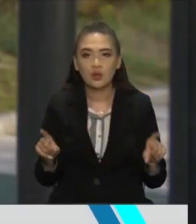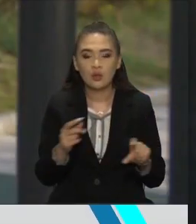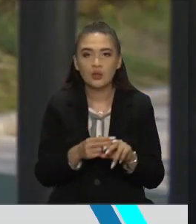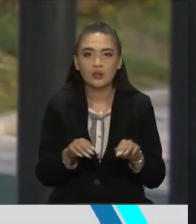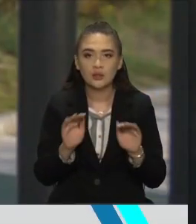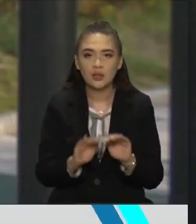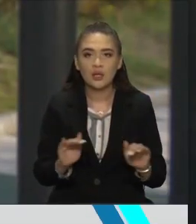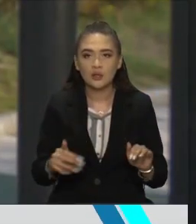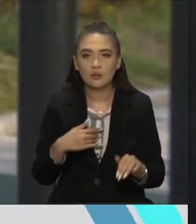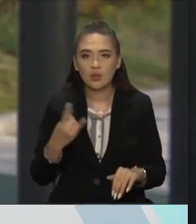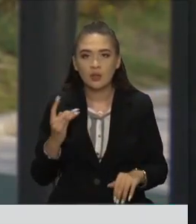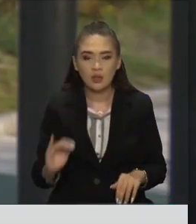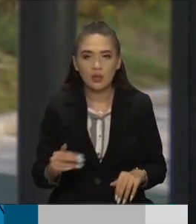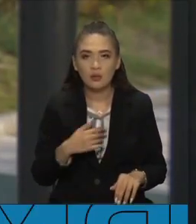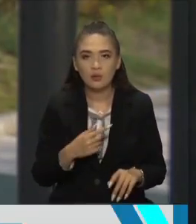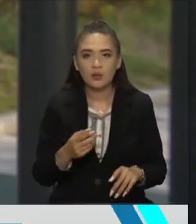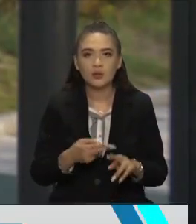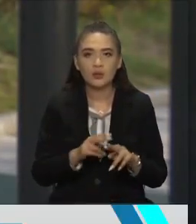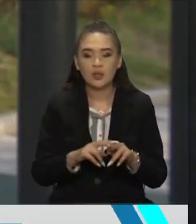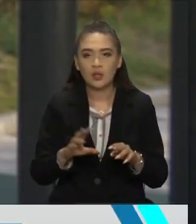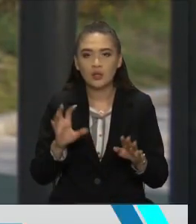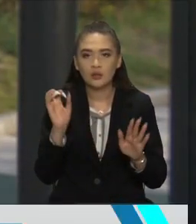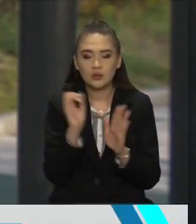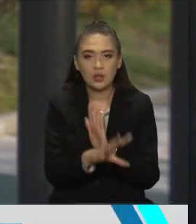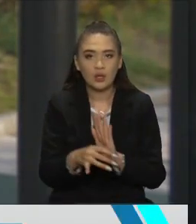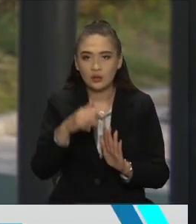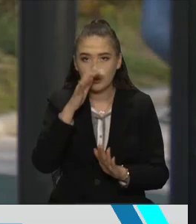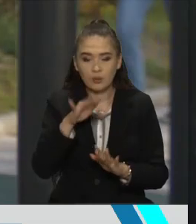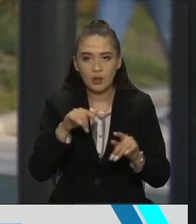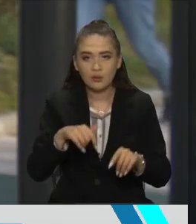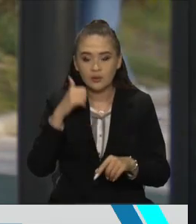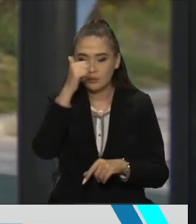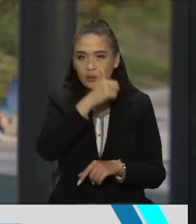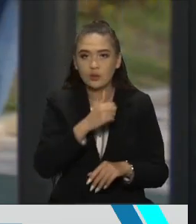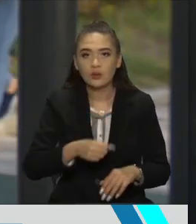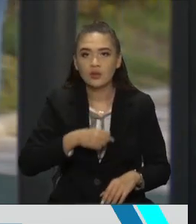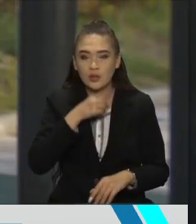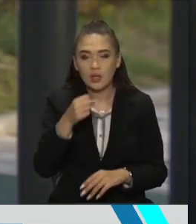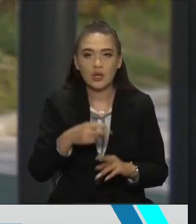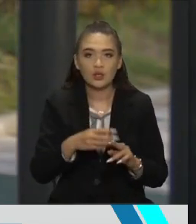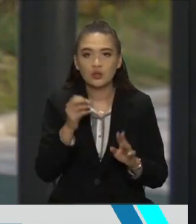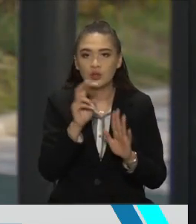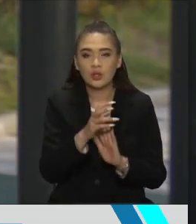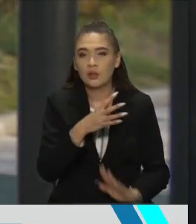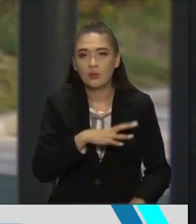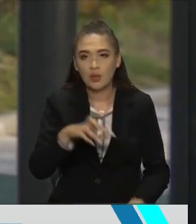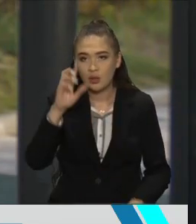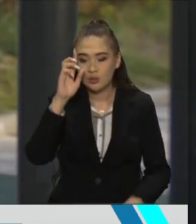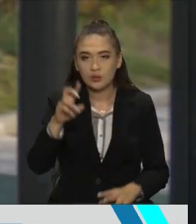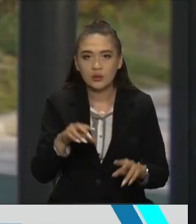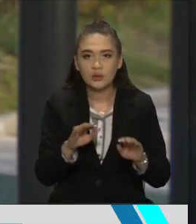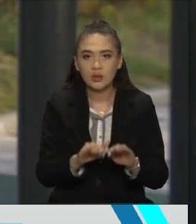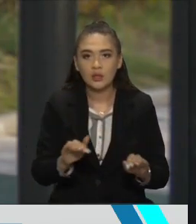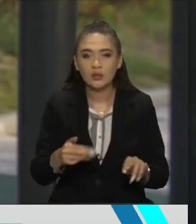например, своего младшего ребенка я таки тоже не смогла отдать в этом году. Старший у меня вообще не ходил в государственный садик. Теперь